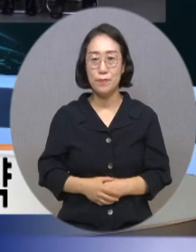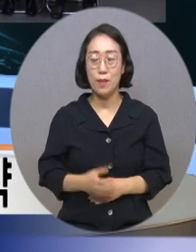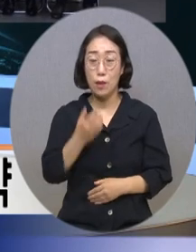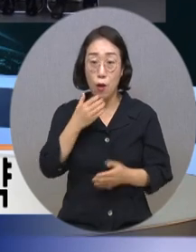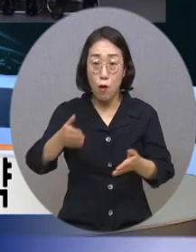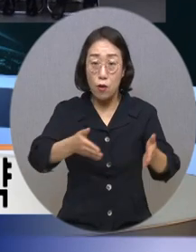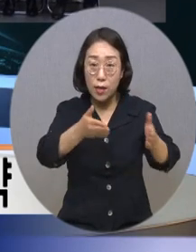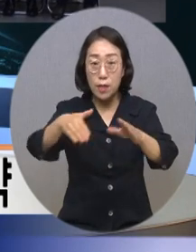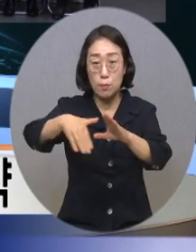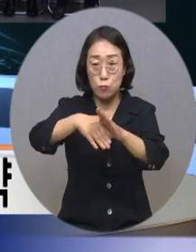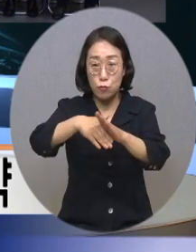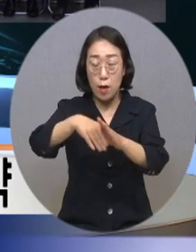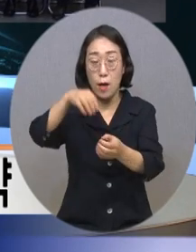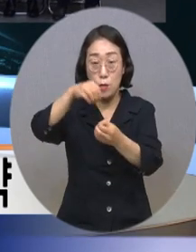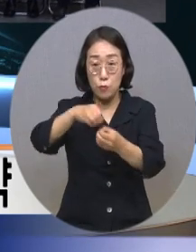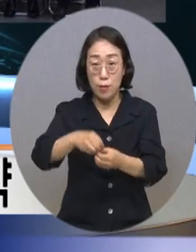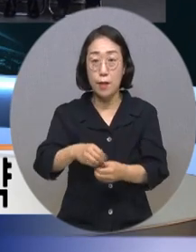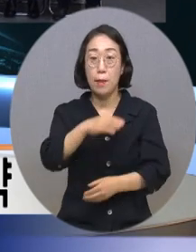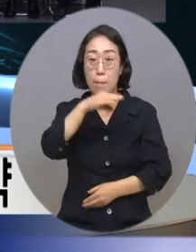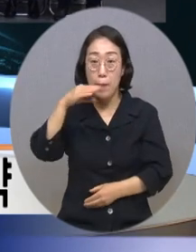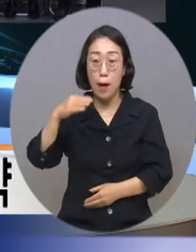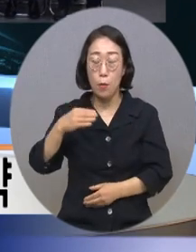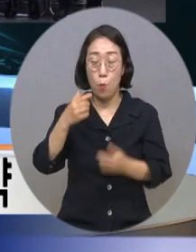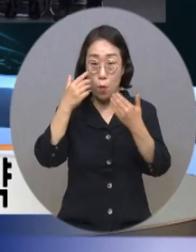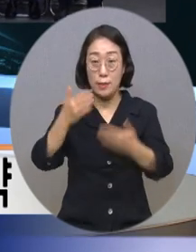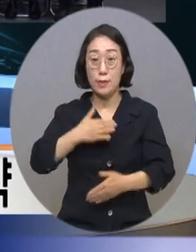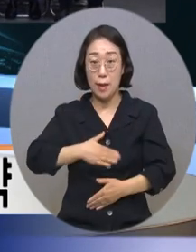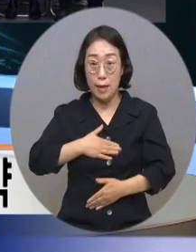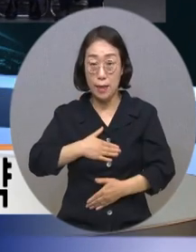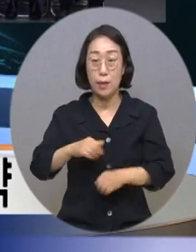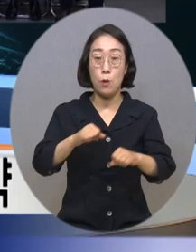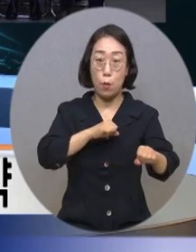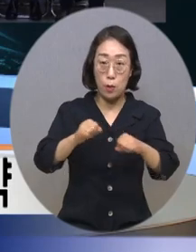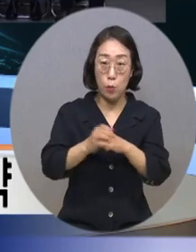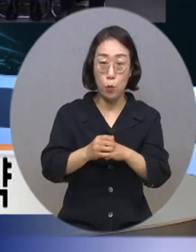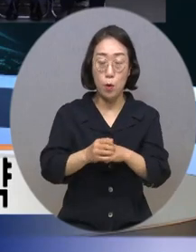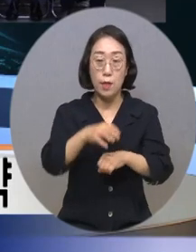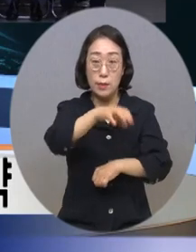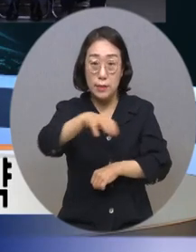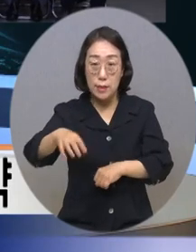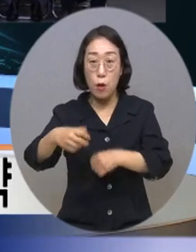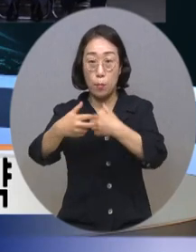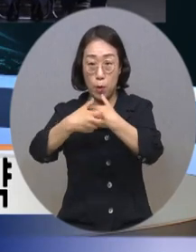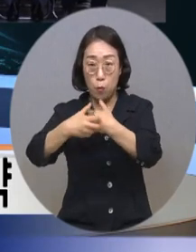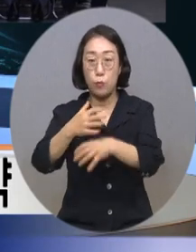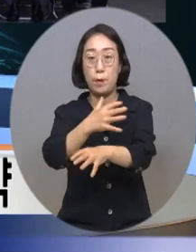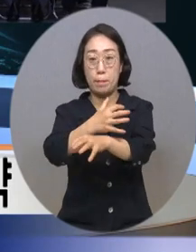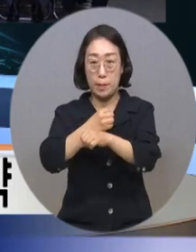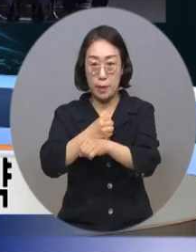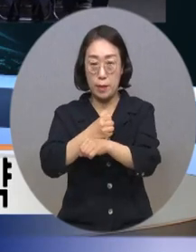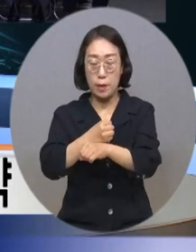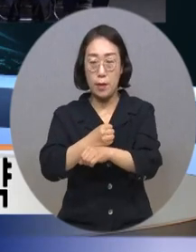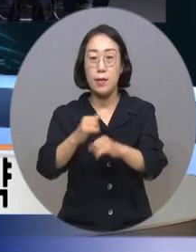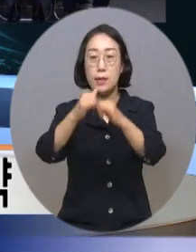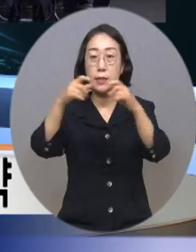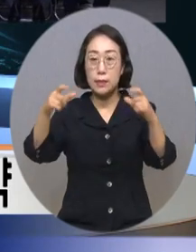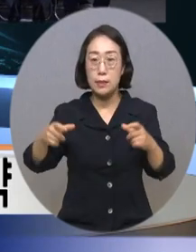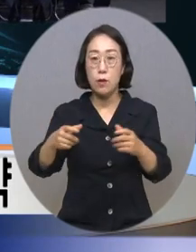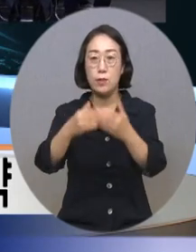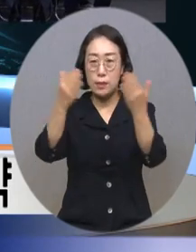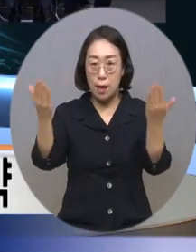경기 문화유산 바로 알기 운동본부가 지역 의료기관과 업무 협약을 체결하고 지역사회 공헌을